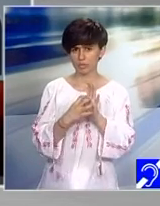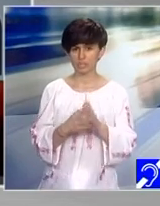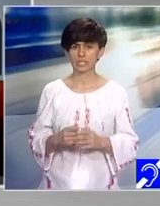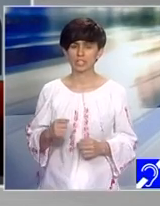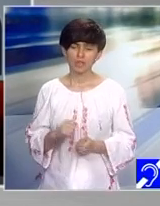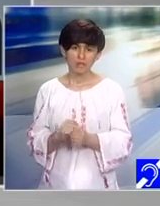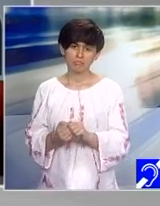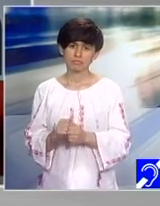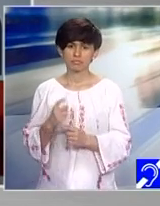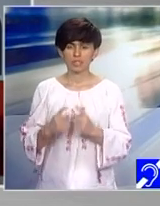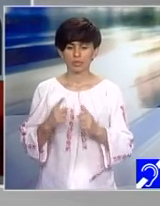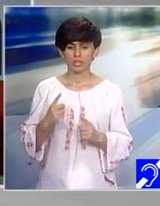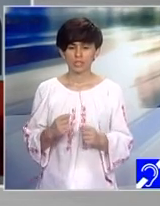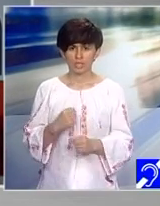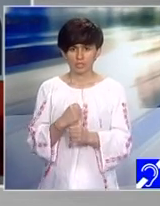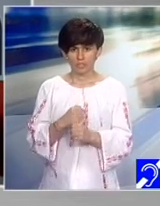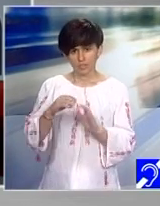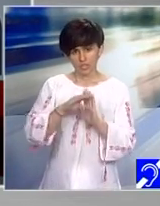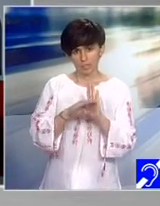niște principii, nu s-au respectat.